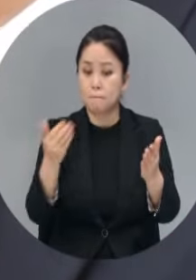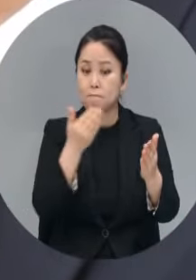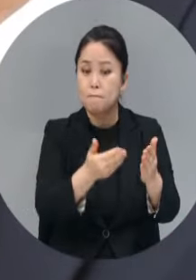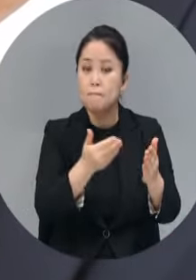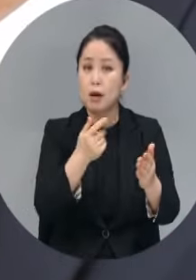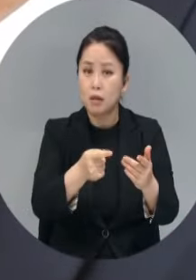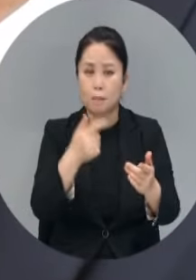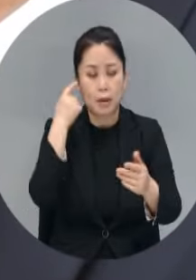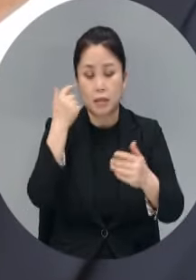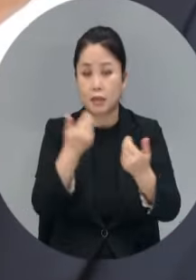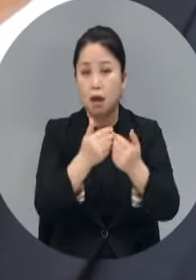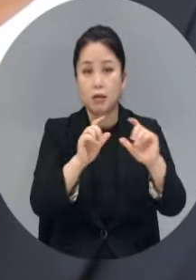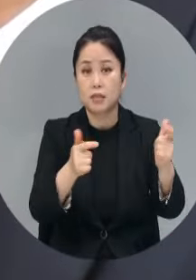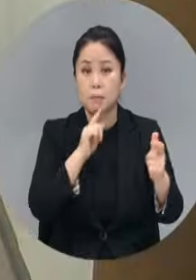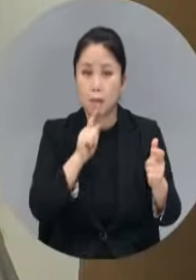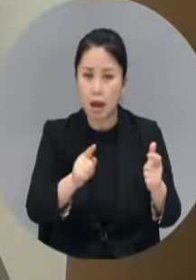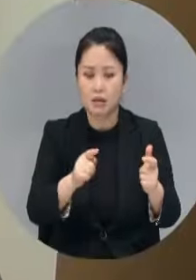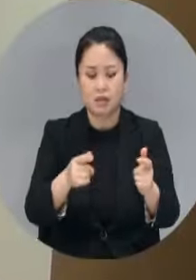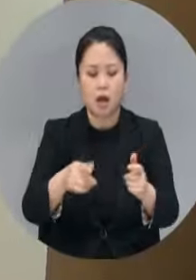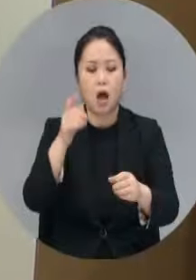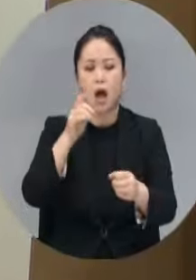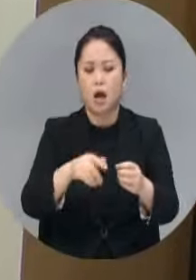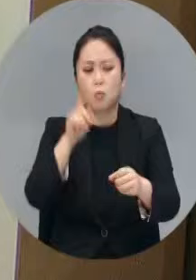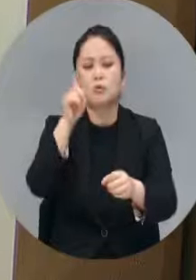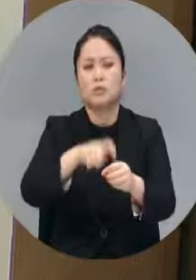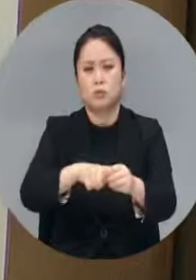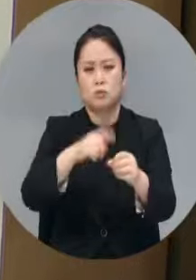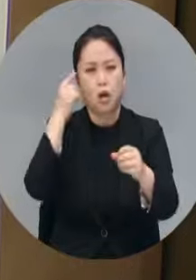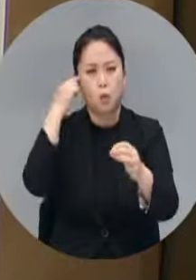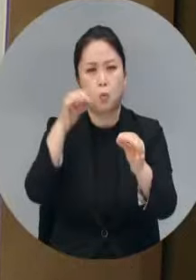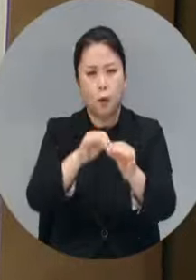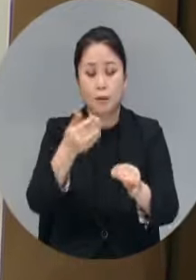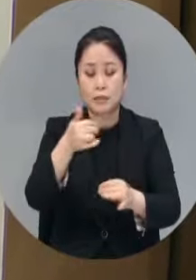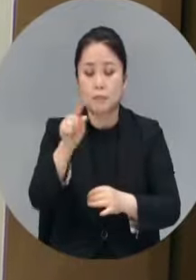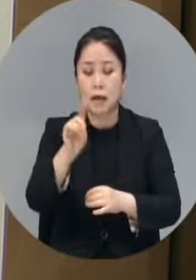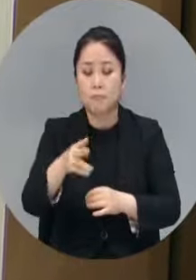합리성 문제를 지적하는 목소리가 아니겠느냐고 밝혔습니다. MBC 뉴스 김윤아입니다.